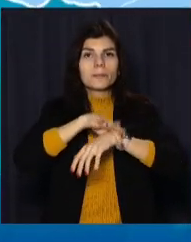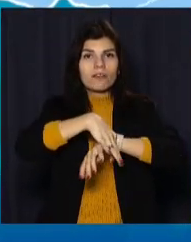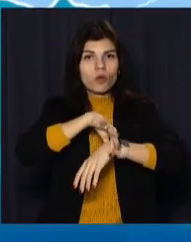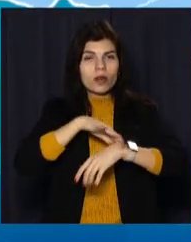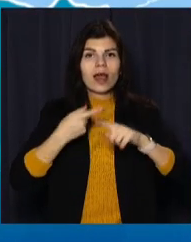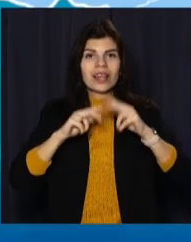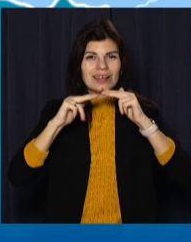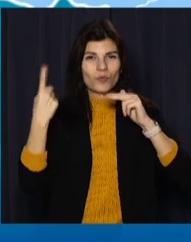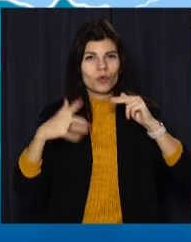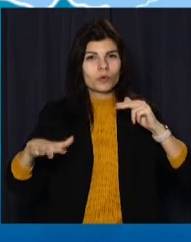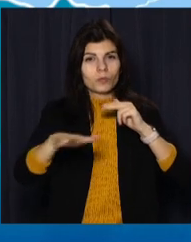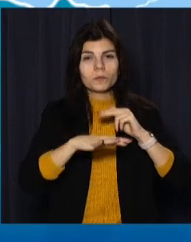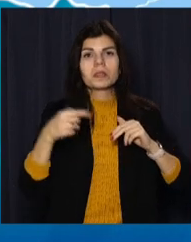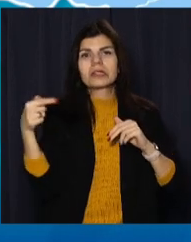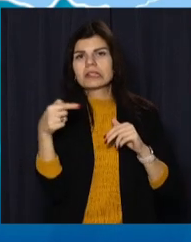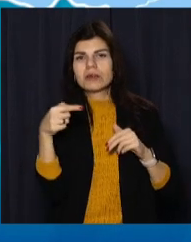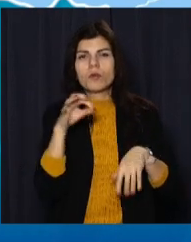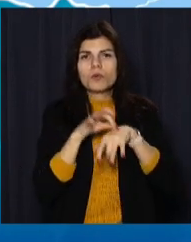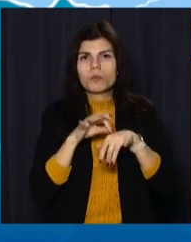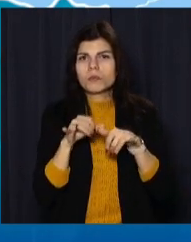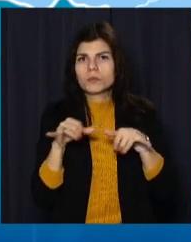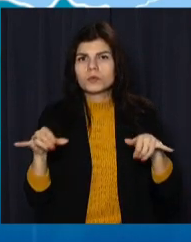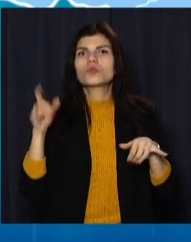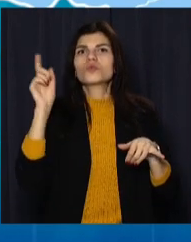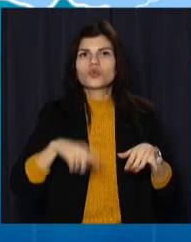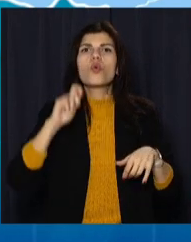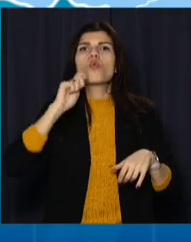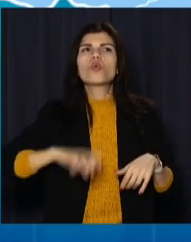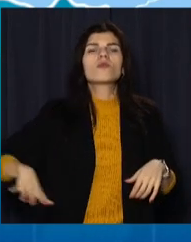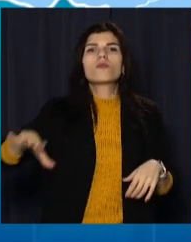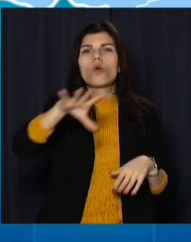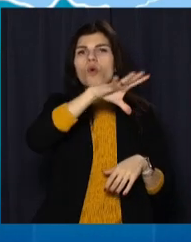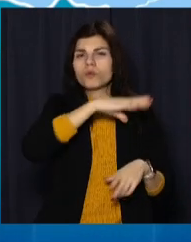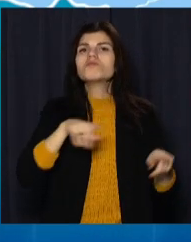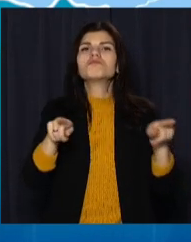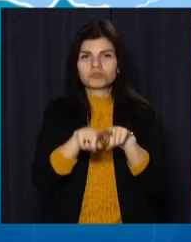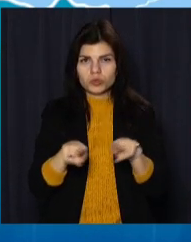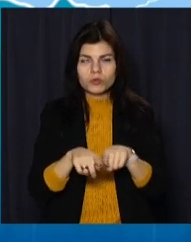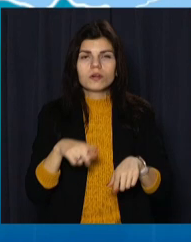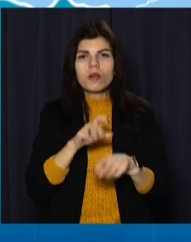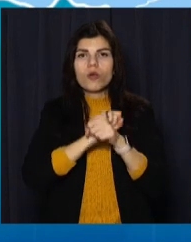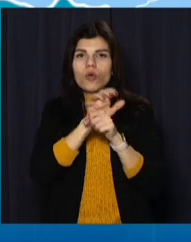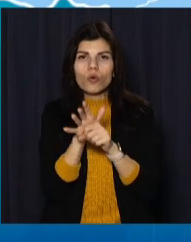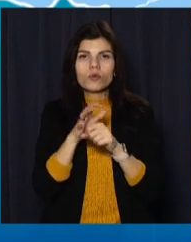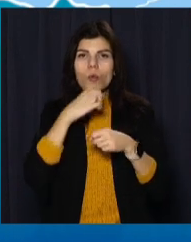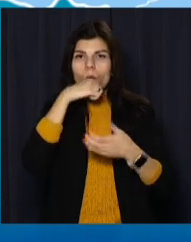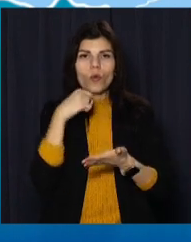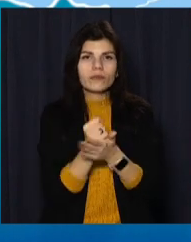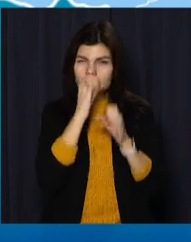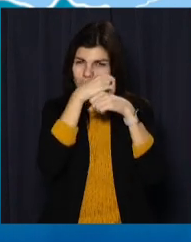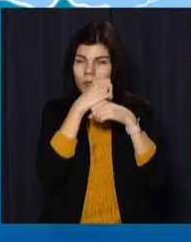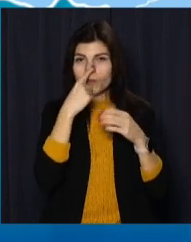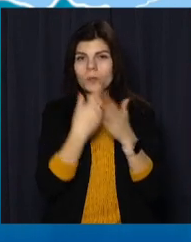Павлограді. Негативна динаміка поширення захворюваності і в Україні загалом. Коронавірус лабораторно підтвердили в